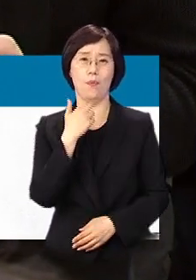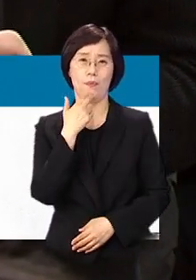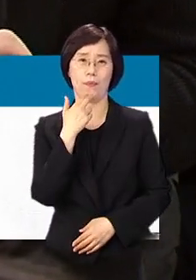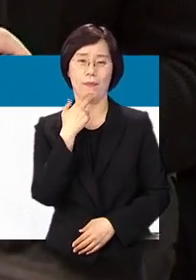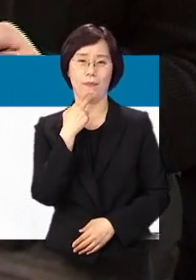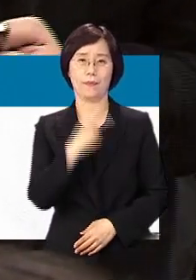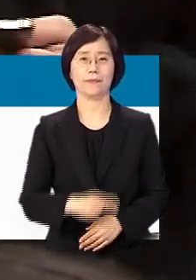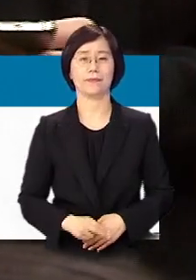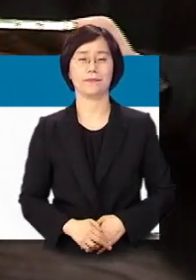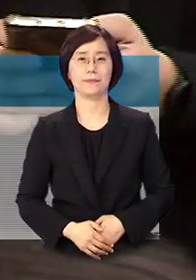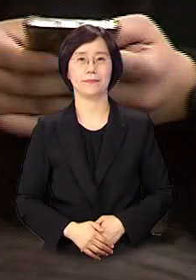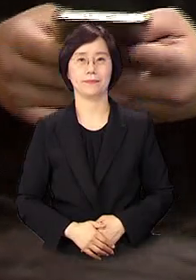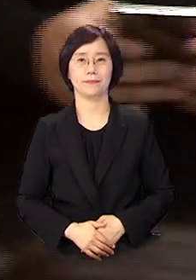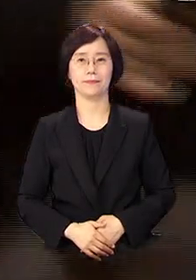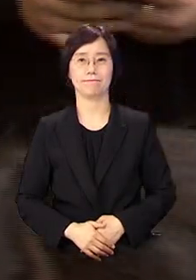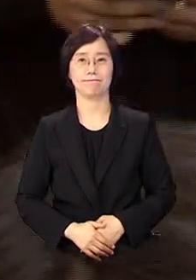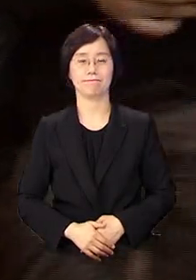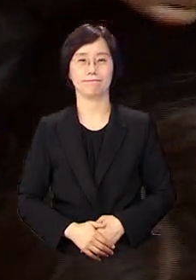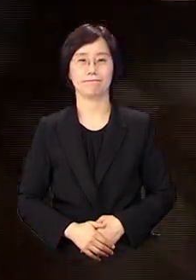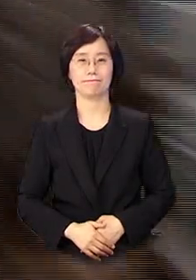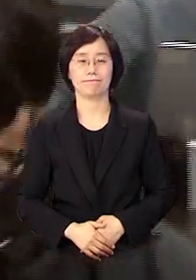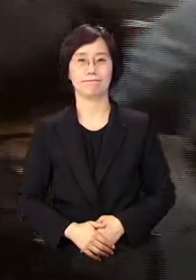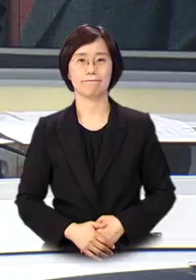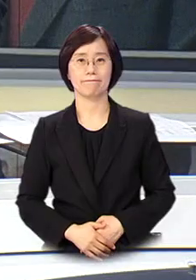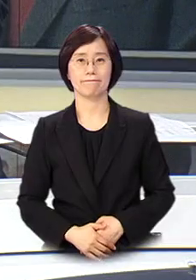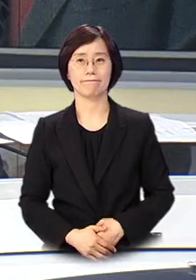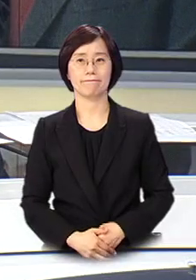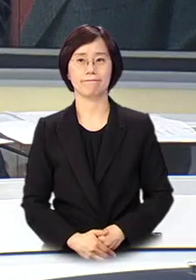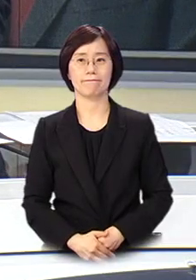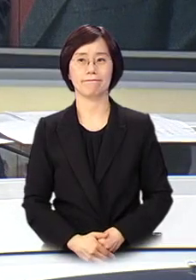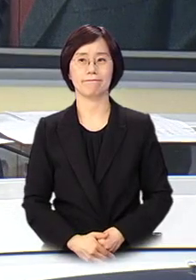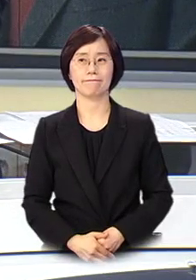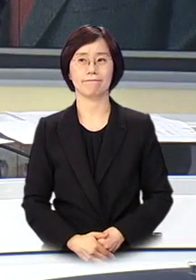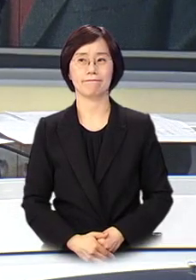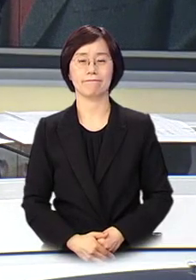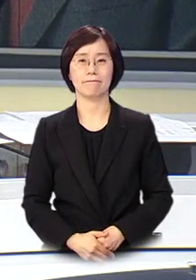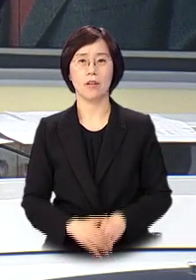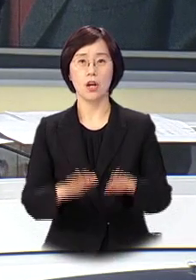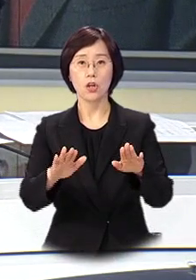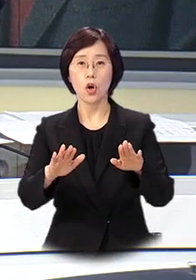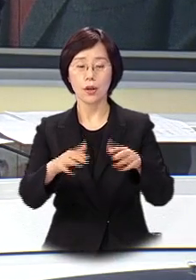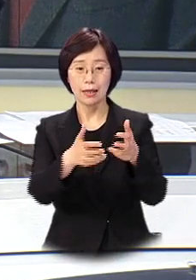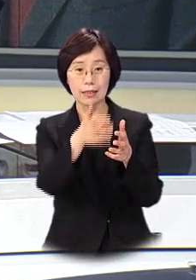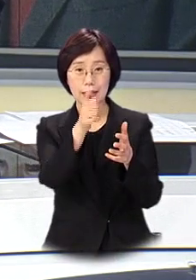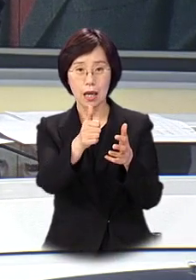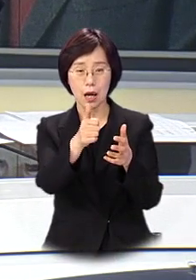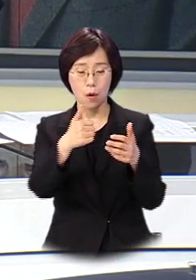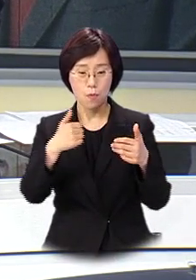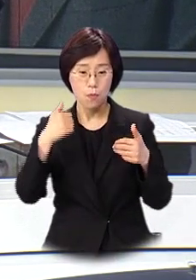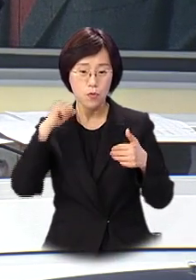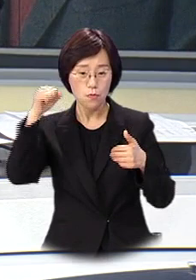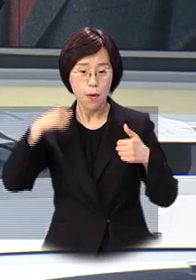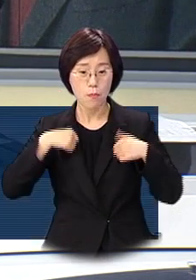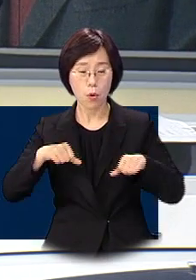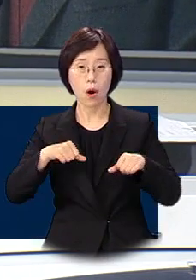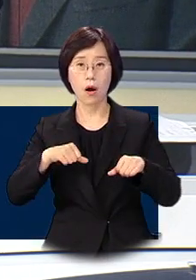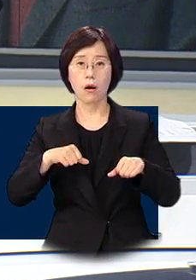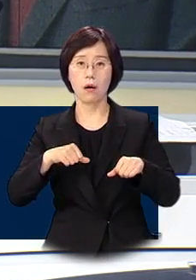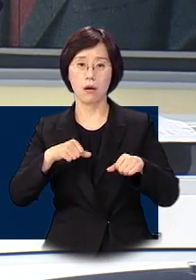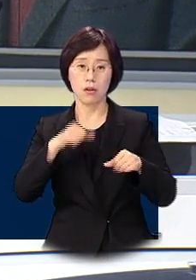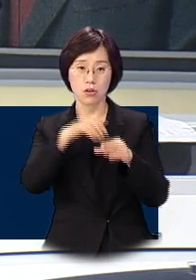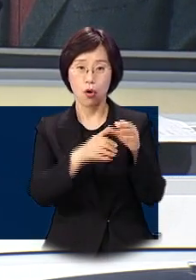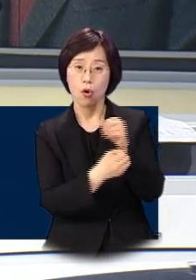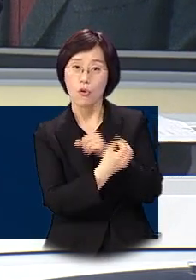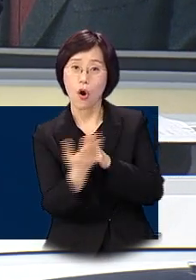아무런 계획이 없습니다. 시장님 건강은 괜찮으시죠? 네, 현직 단체장의 불출마 결정, 당연히 선거에도